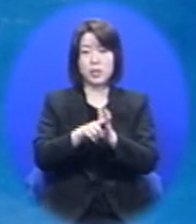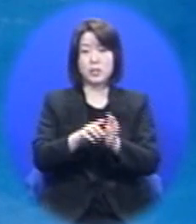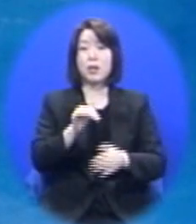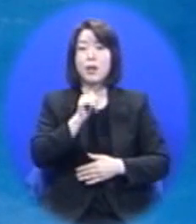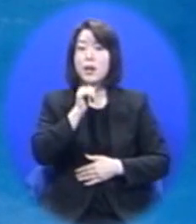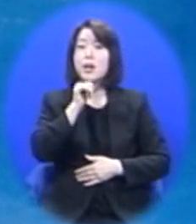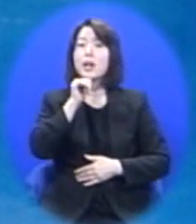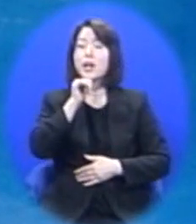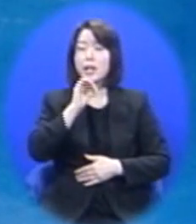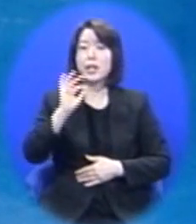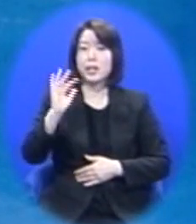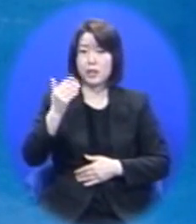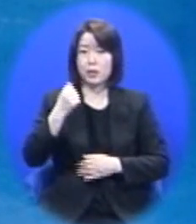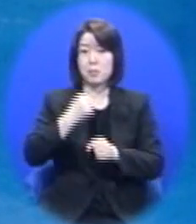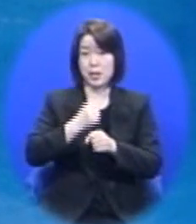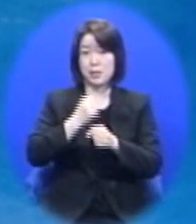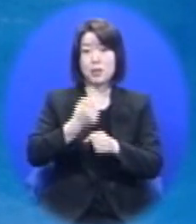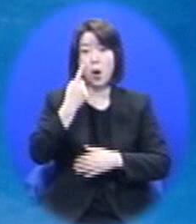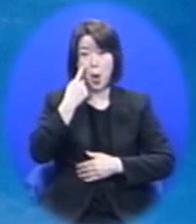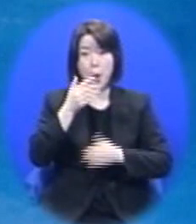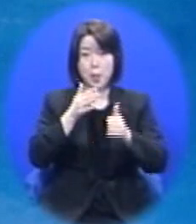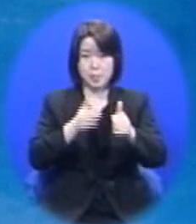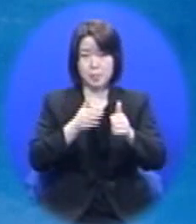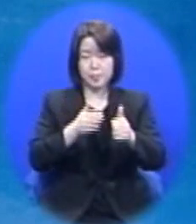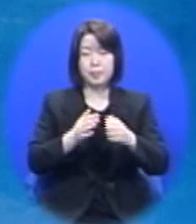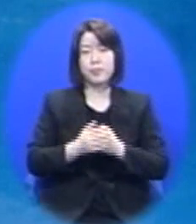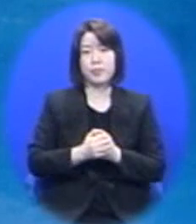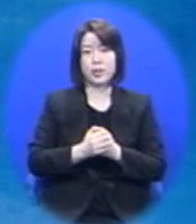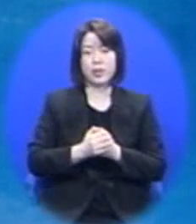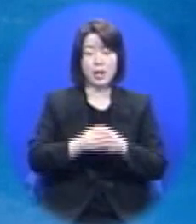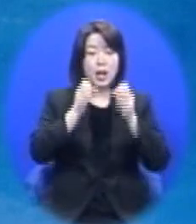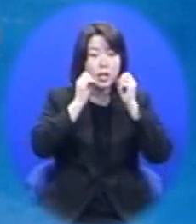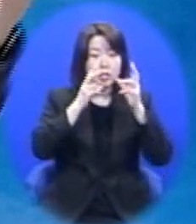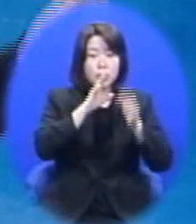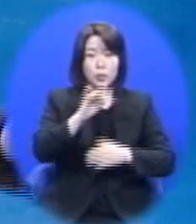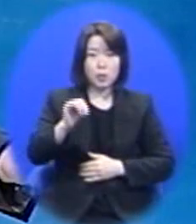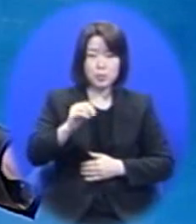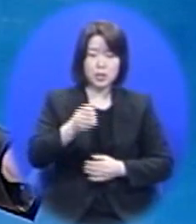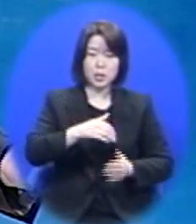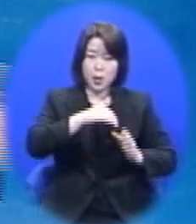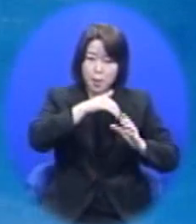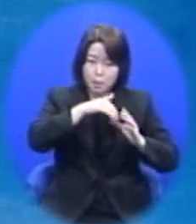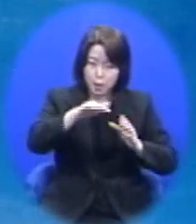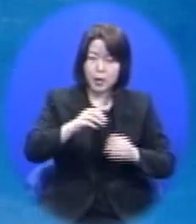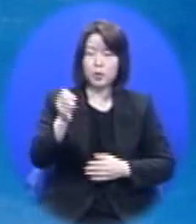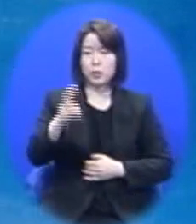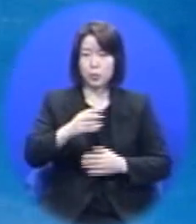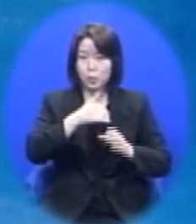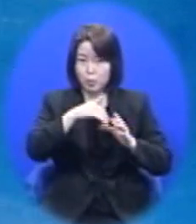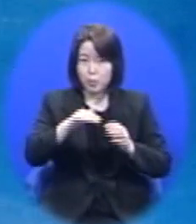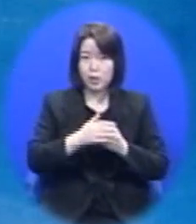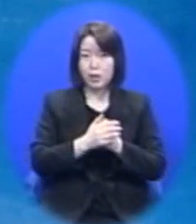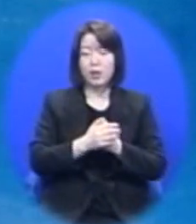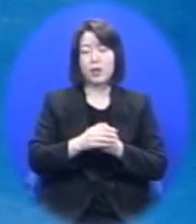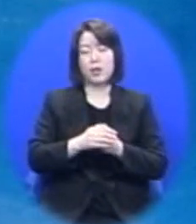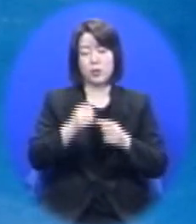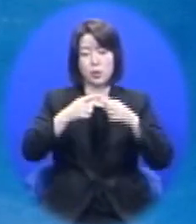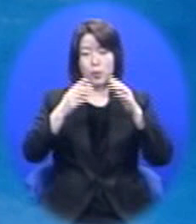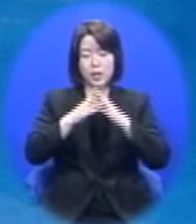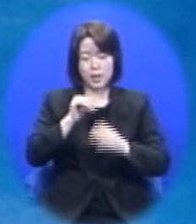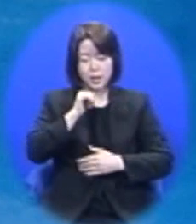가난하게 되도록 해보십시오. 선교비를 보내고 또 보내고 또 보내느라고 교회가 가난하게